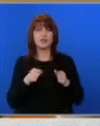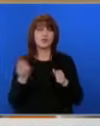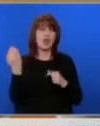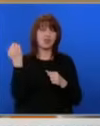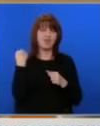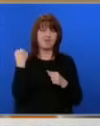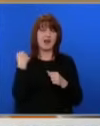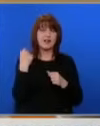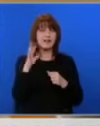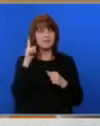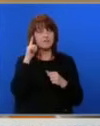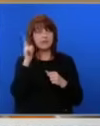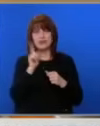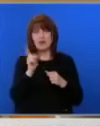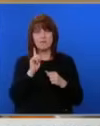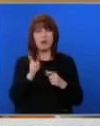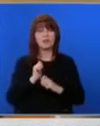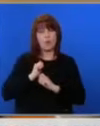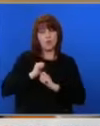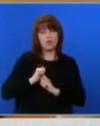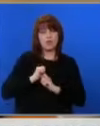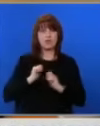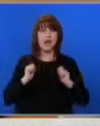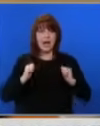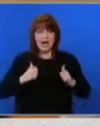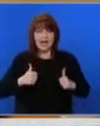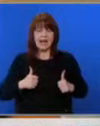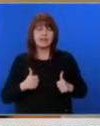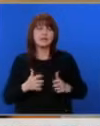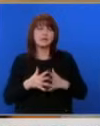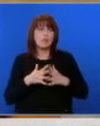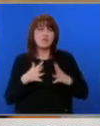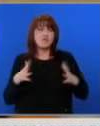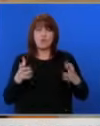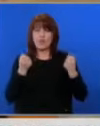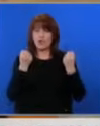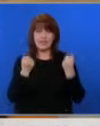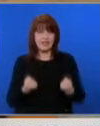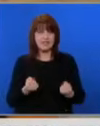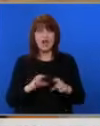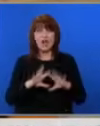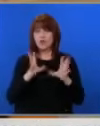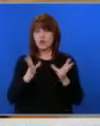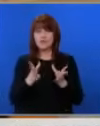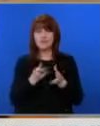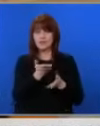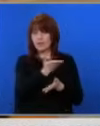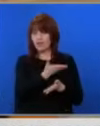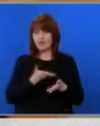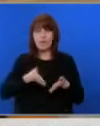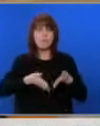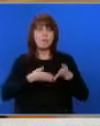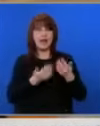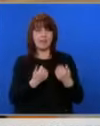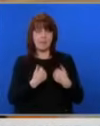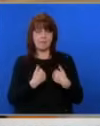че не мога да го нося. Раницата е много тежка. Но всички вие помагате на мен,